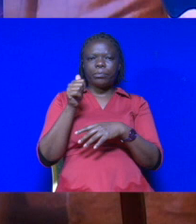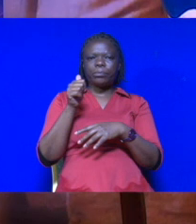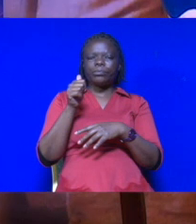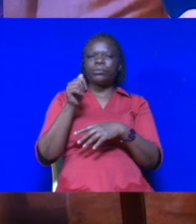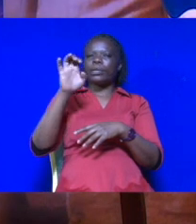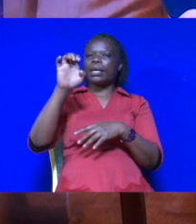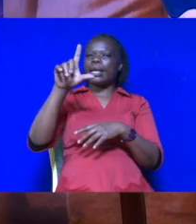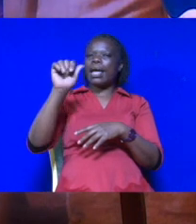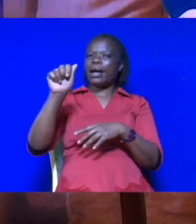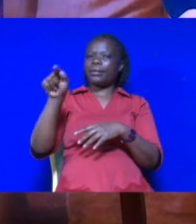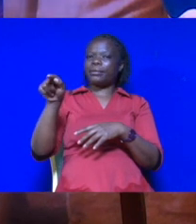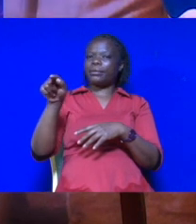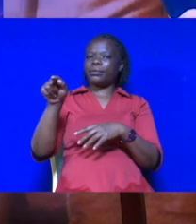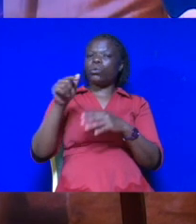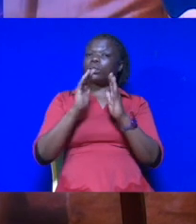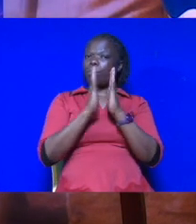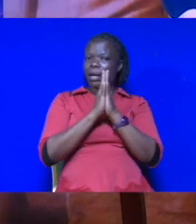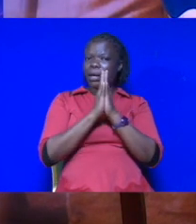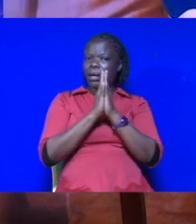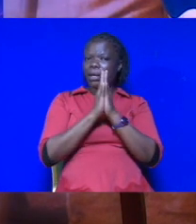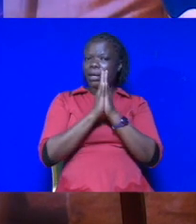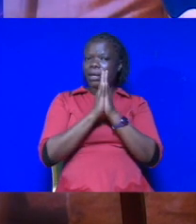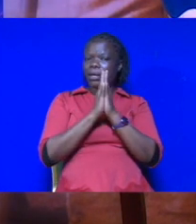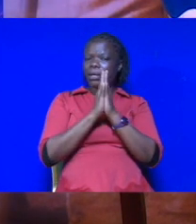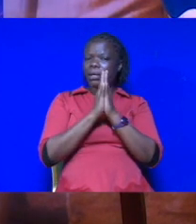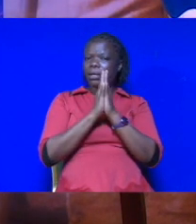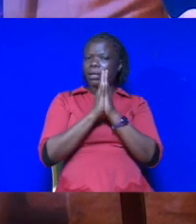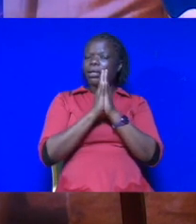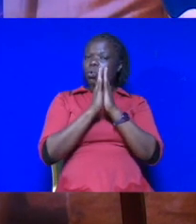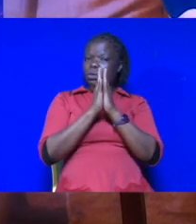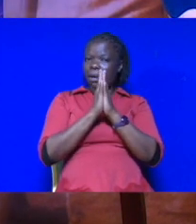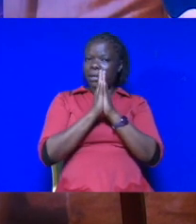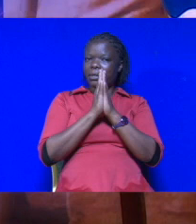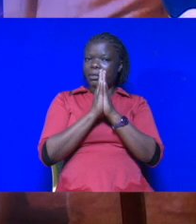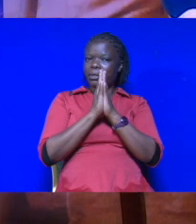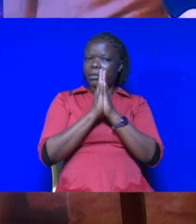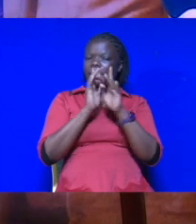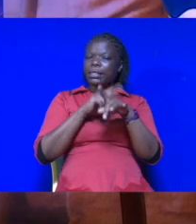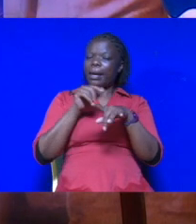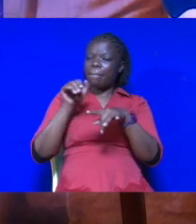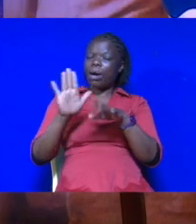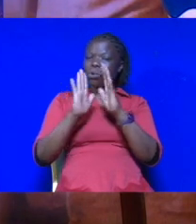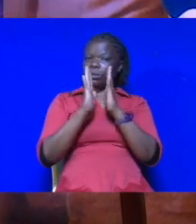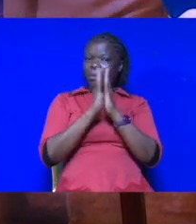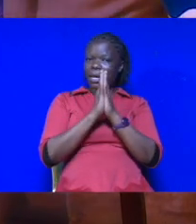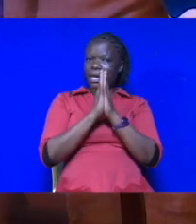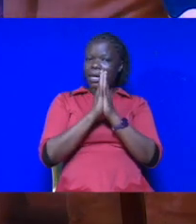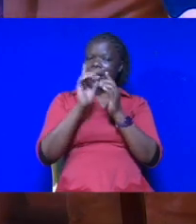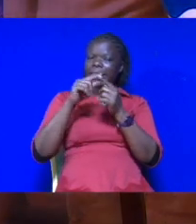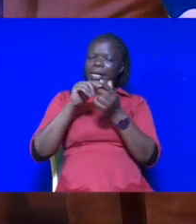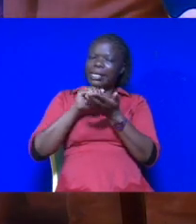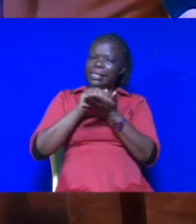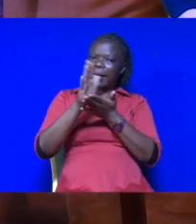Elia alikuwa anaomba. anapokuwa kiomba, akamtuma mtumishi